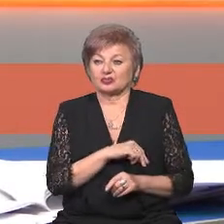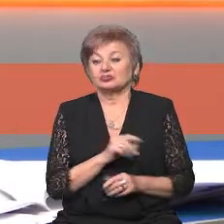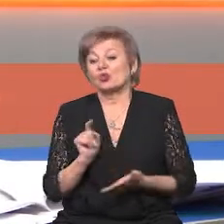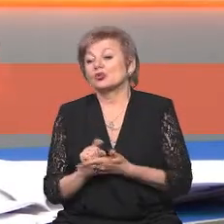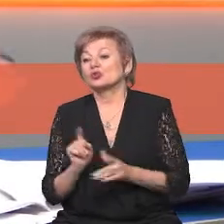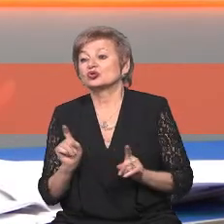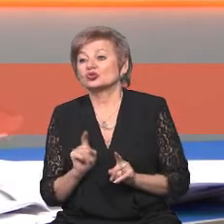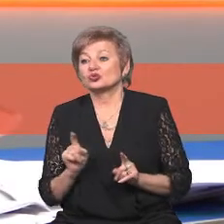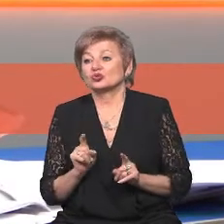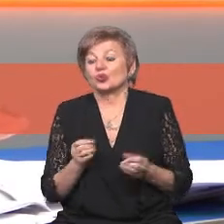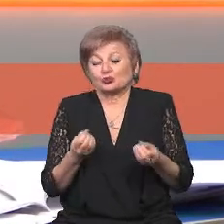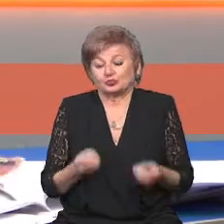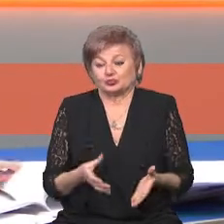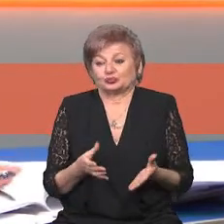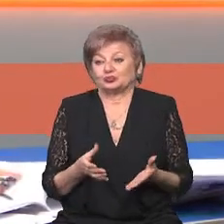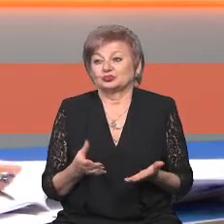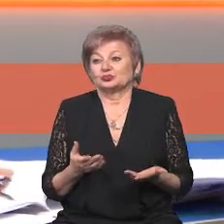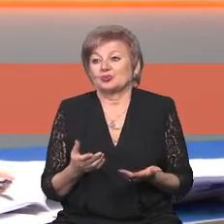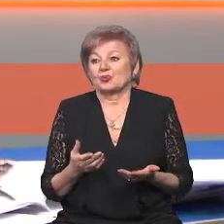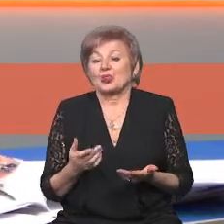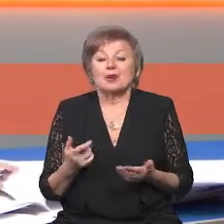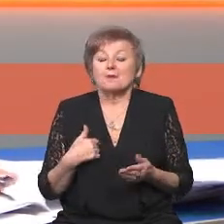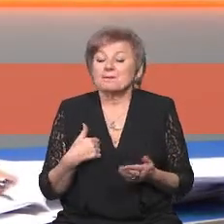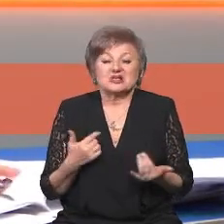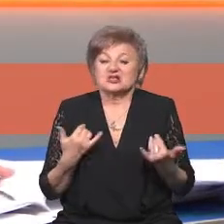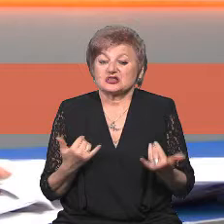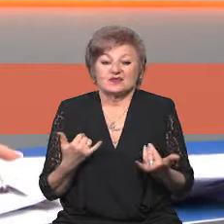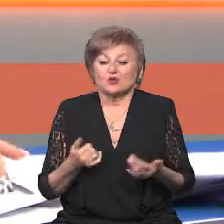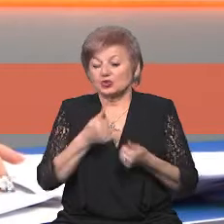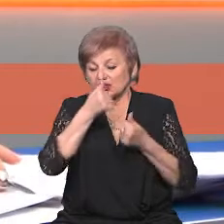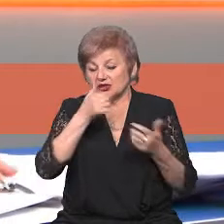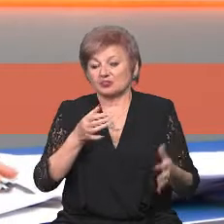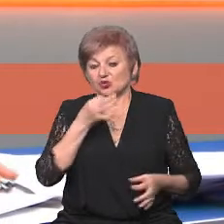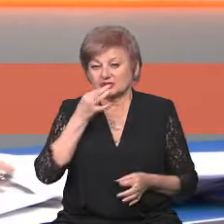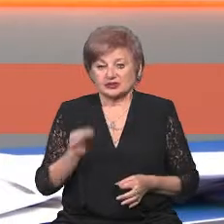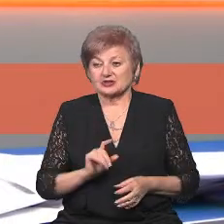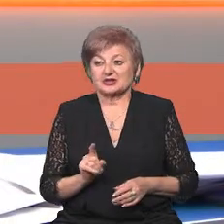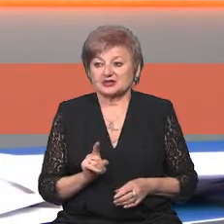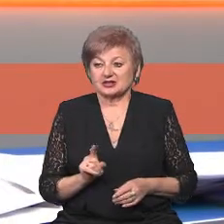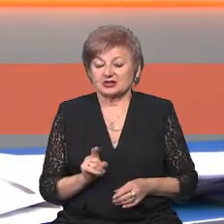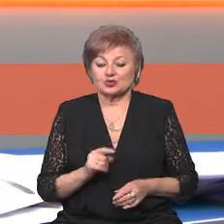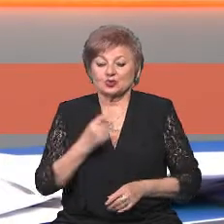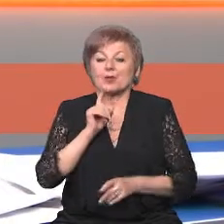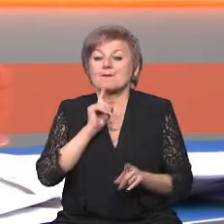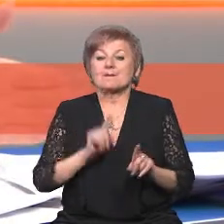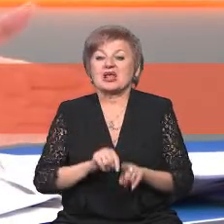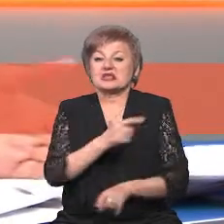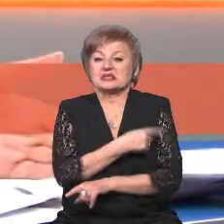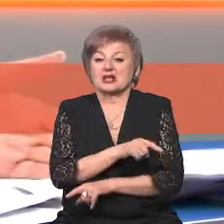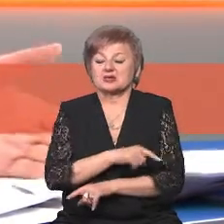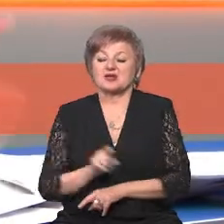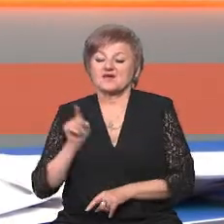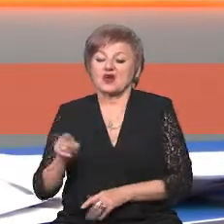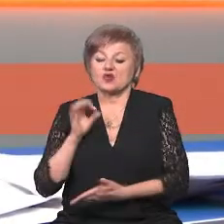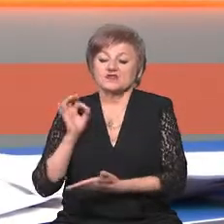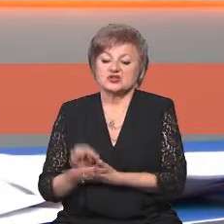більш освітньо-просвітницькі. Розумієте? І ми сьогодні не можемо сказати, що медичні сестри – це ваша